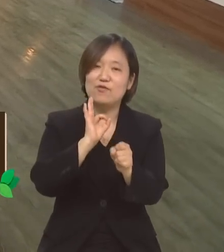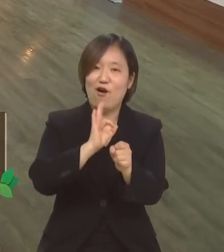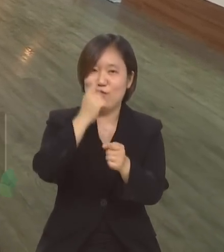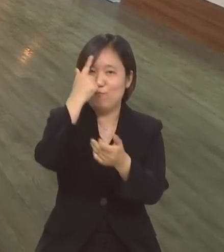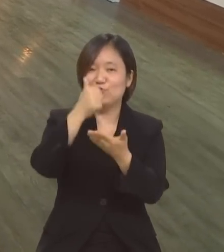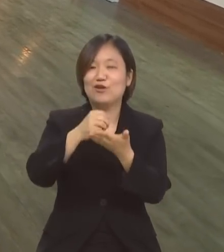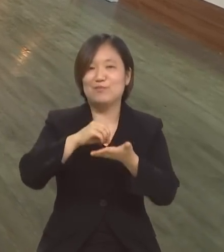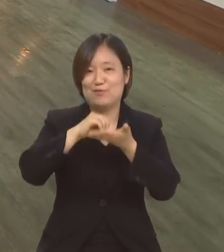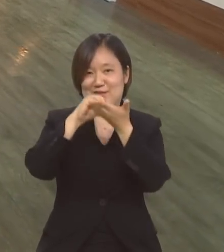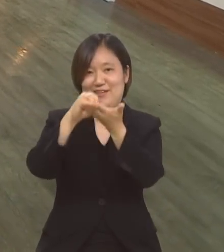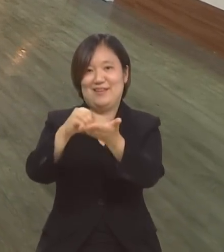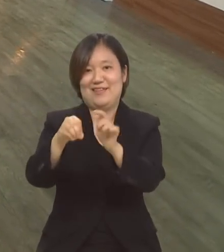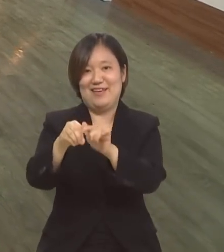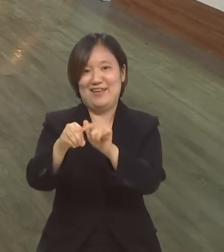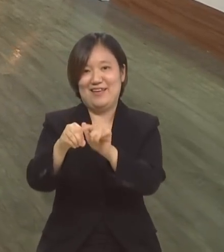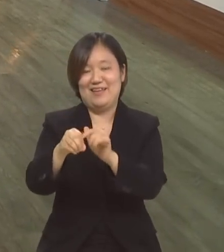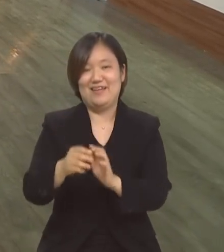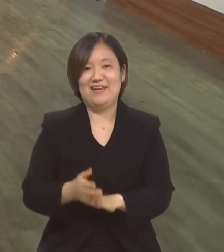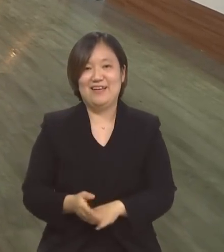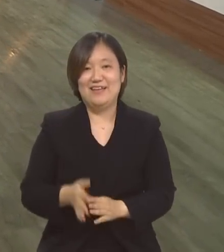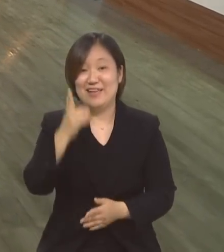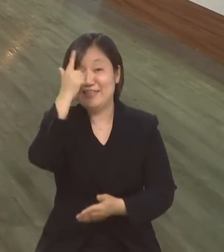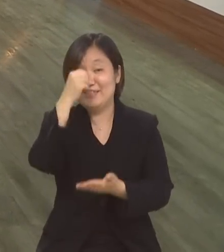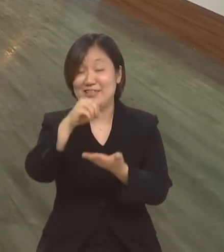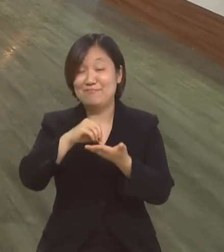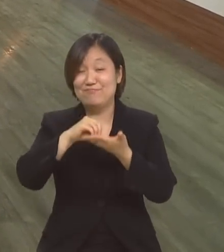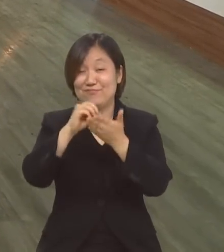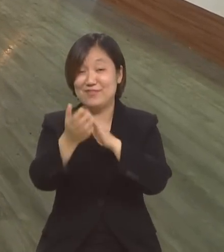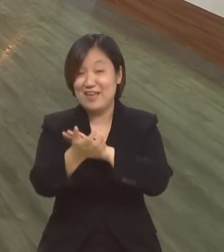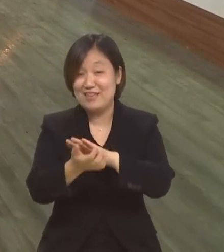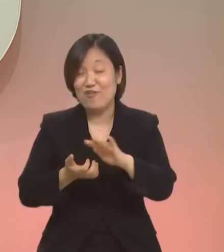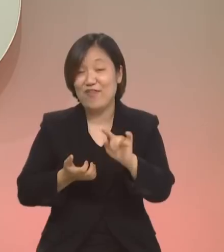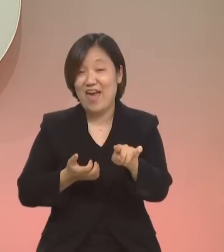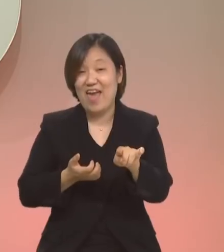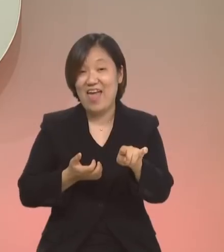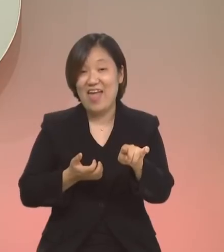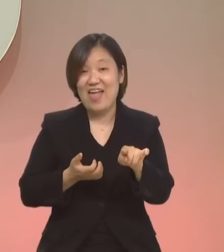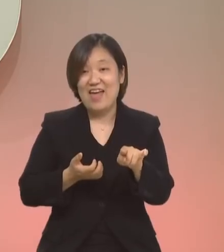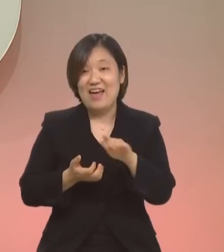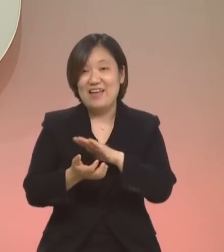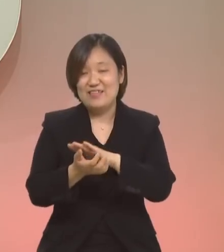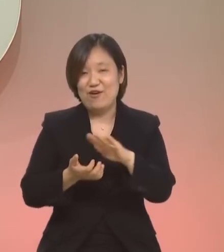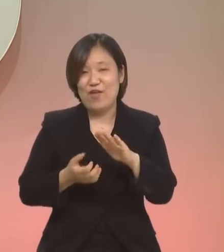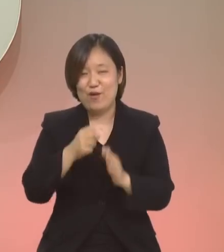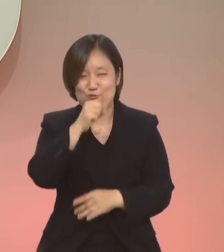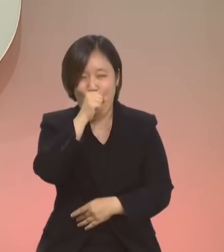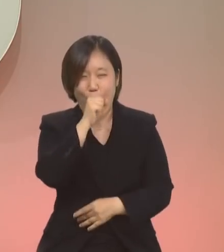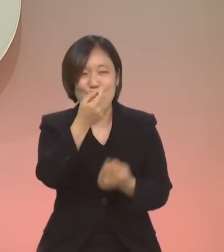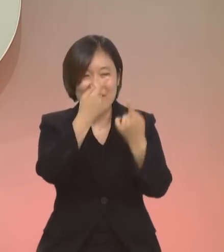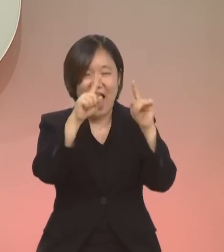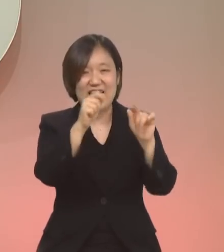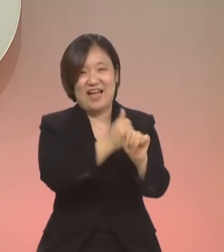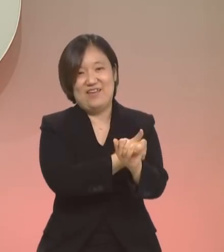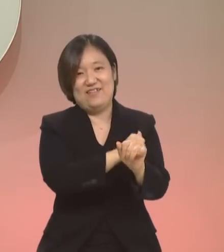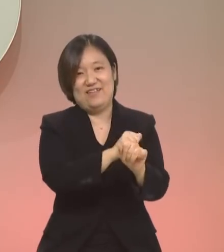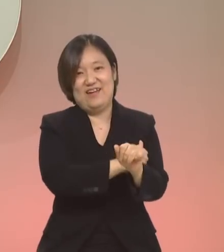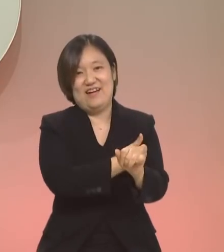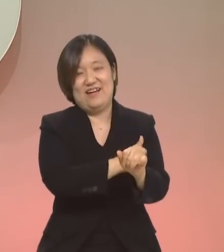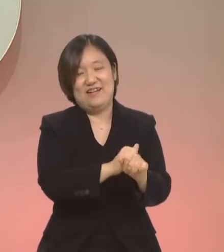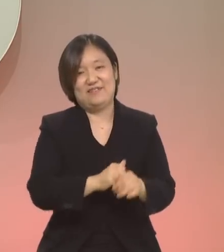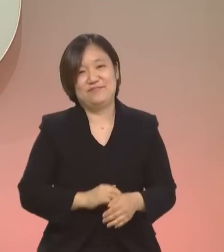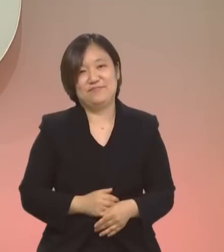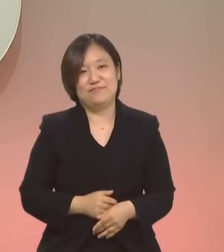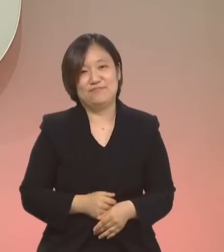나름 밖에서 명문대 다닌 그런 인재예요 머리도 똑똑하고 그리고 착하고